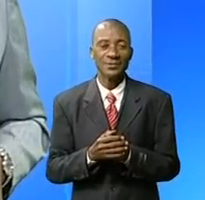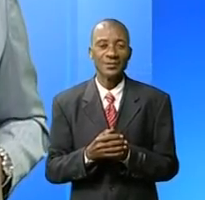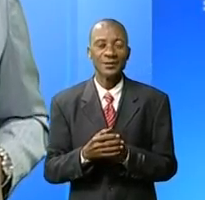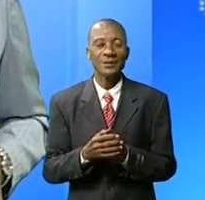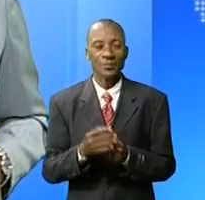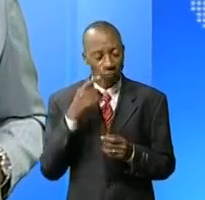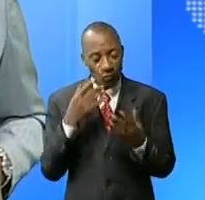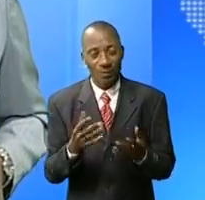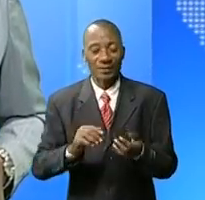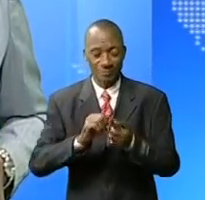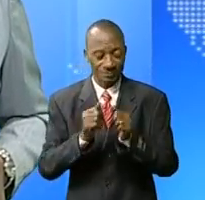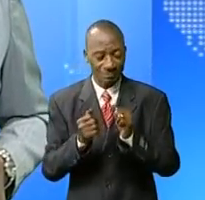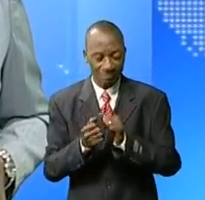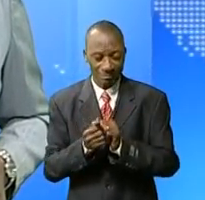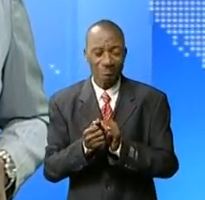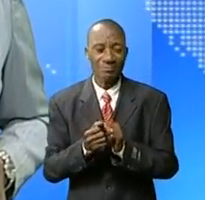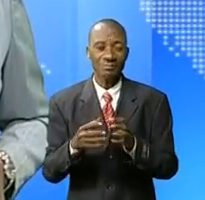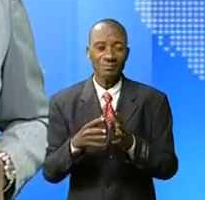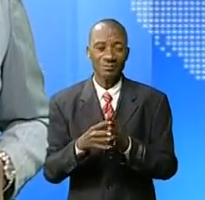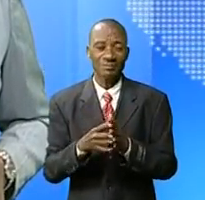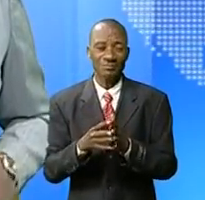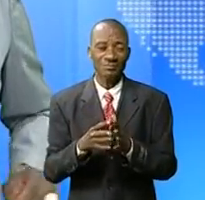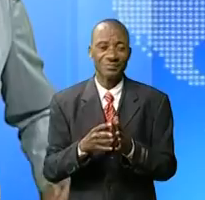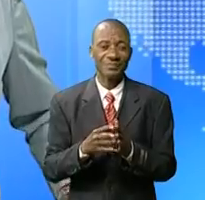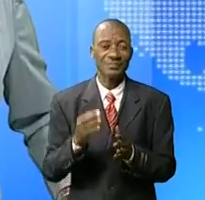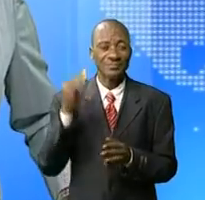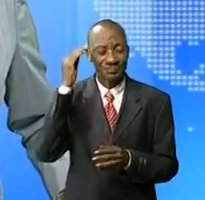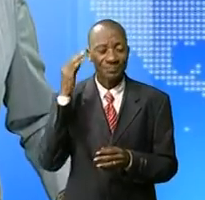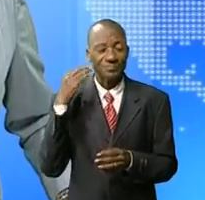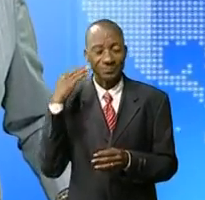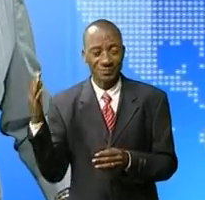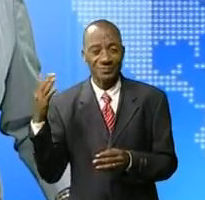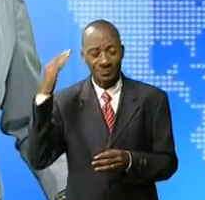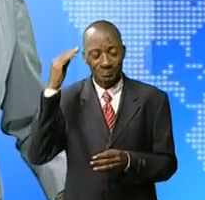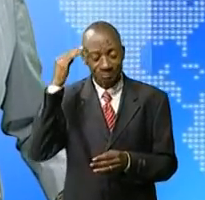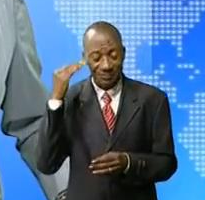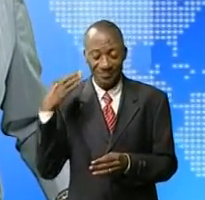d'exploitation depuis 2004 à cause de la radioactivité. Marie